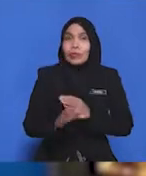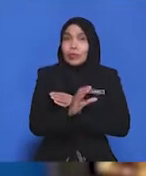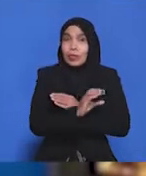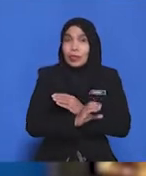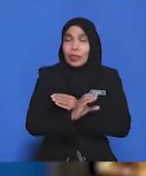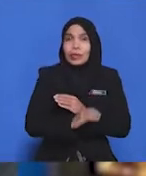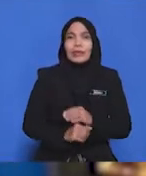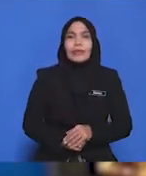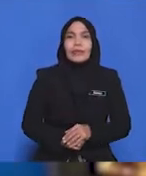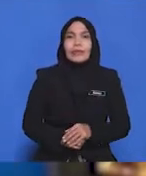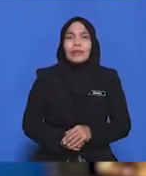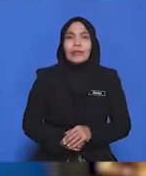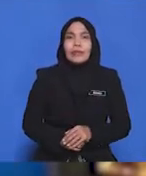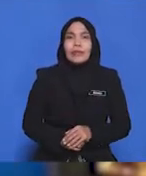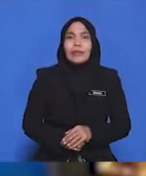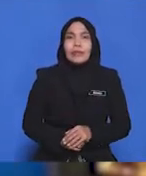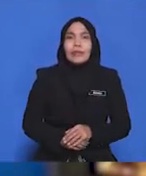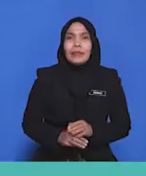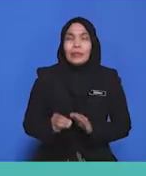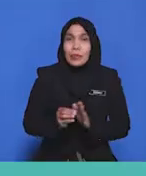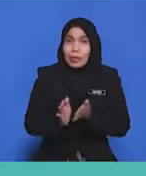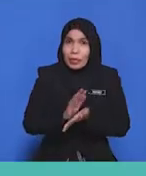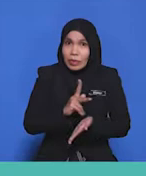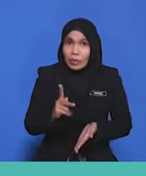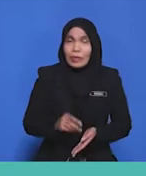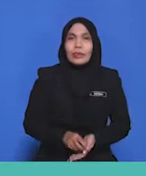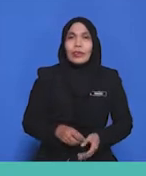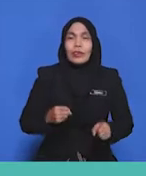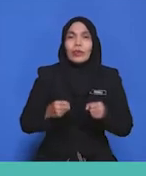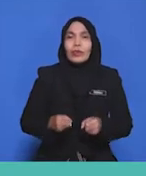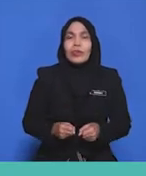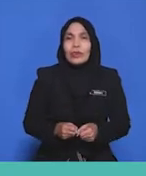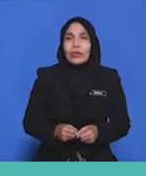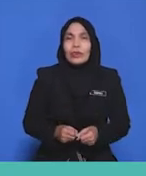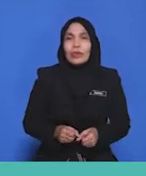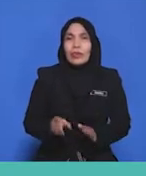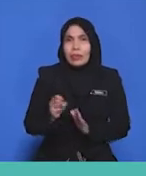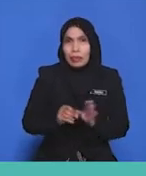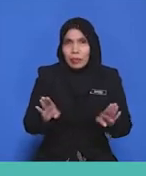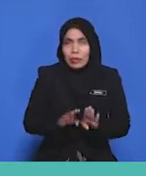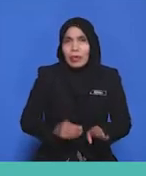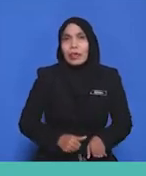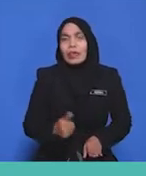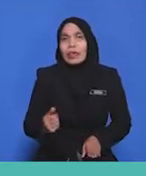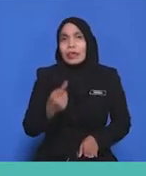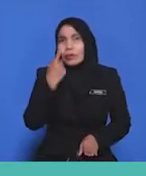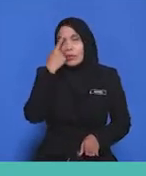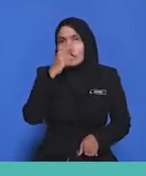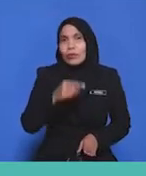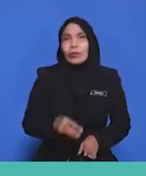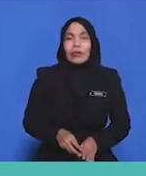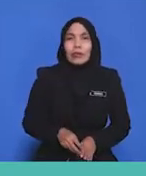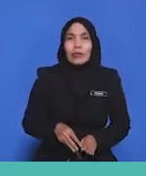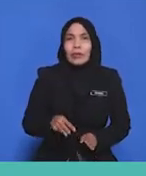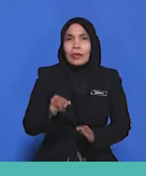dengan menjadikan sukan sebagai alat untuk mempertahankan diri. Individu akan melibatkan diri